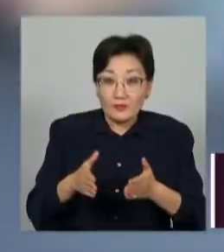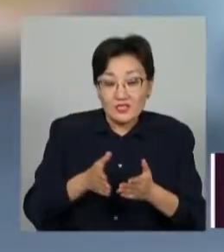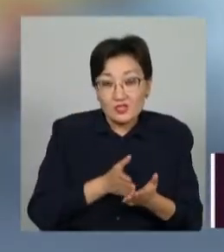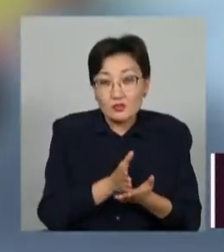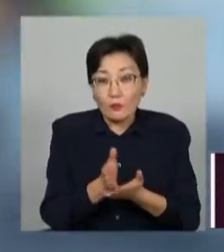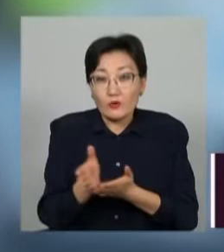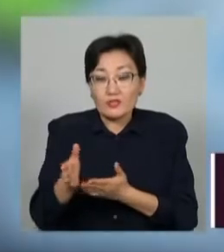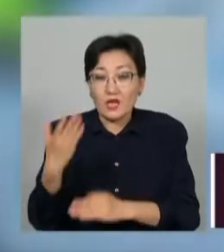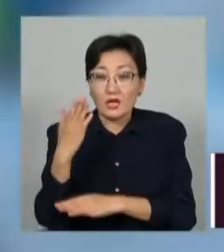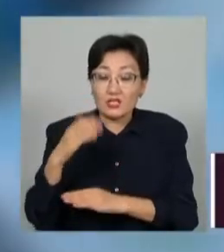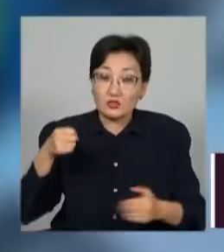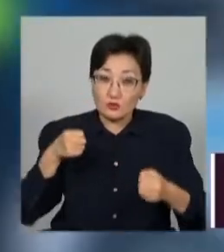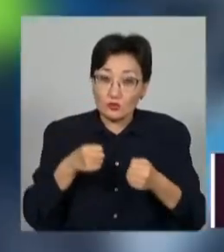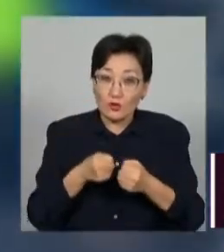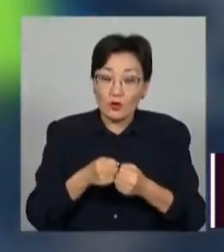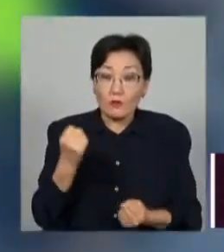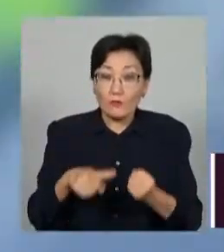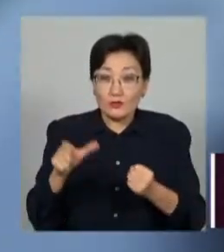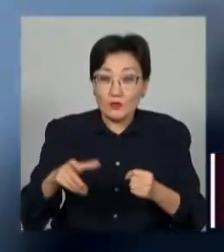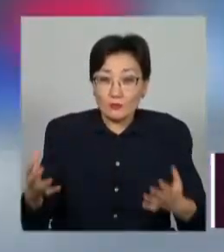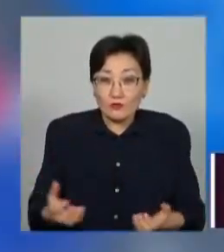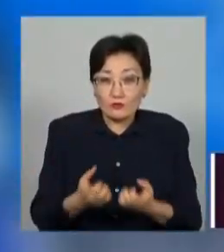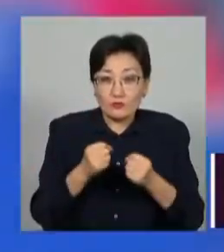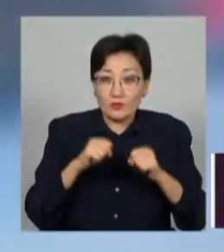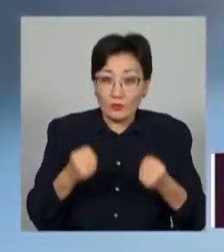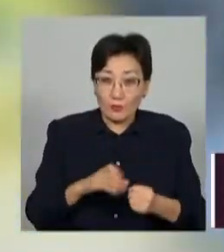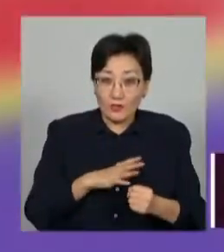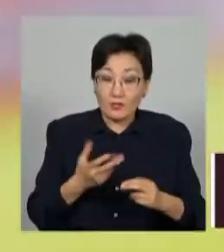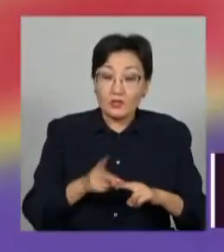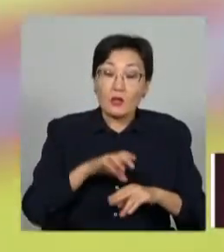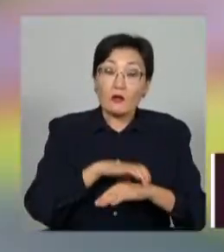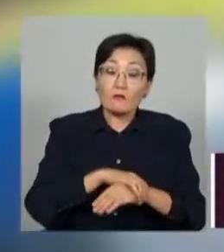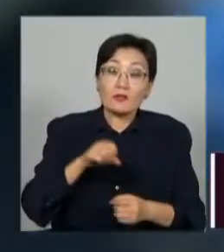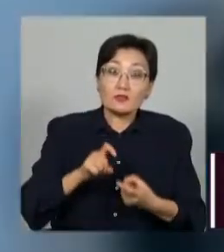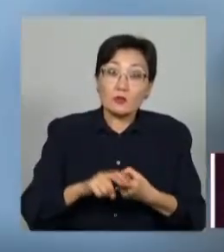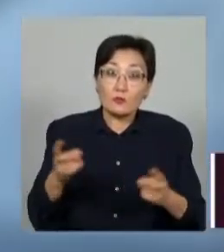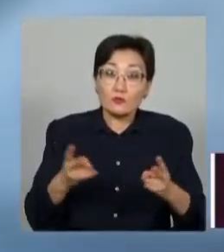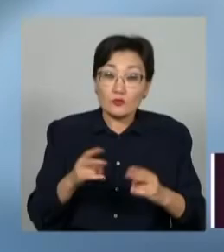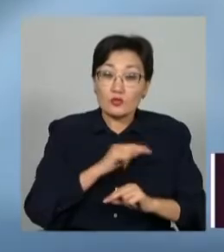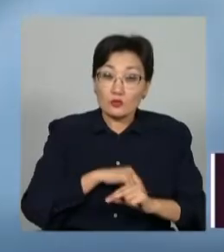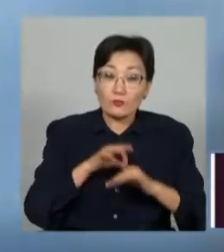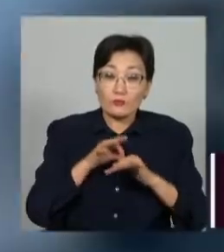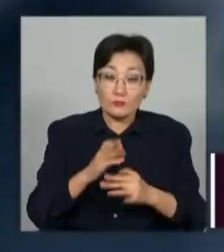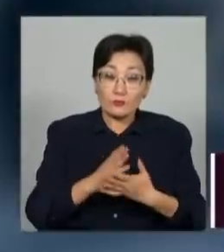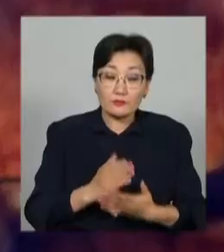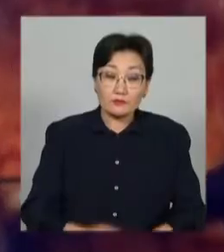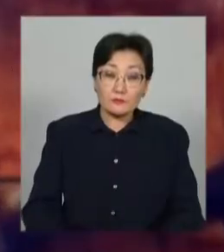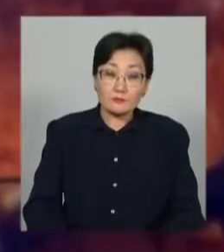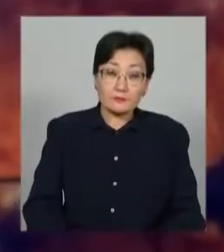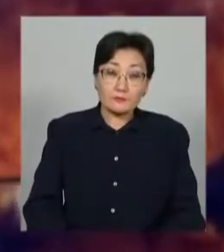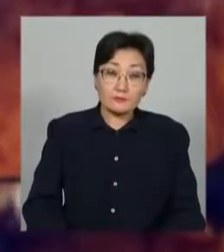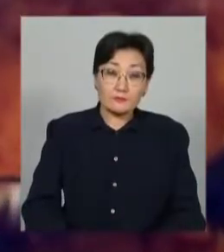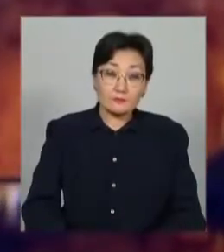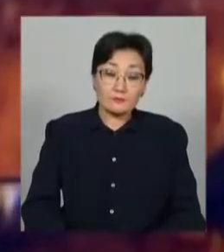кетіп, ал ағашқа соғылған. Жүргізушіні құтқару мүмкін болмады. Қазір аталған оқиға қатысты тиісті жұмыстар жүргізіліп жатыр.